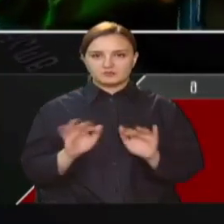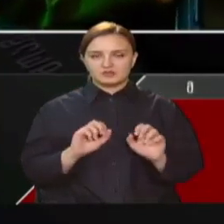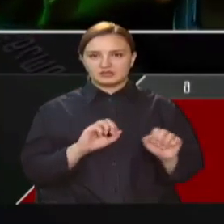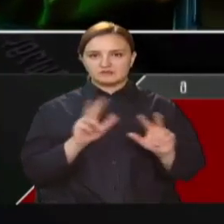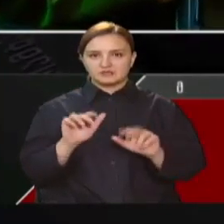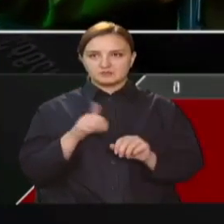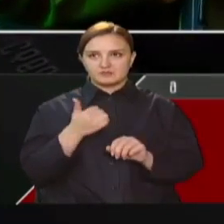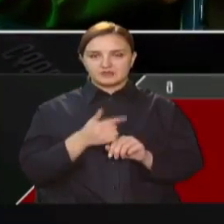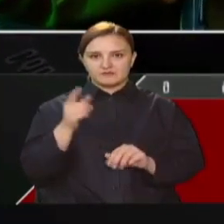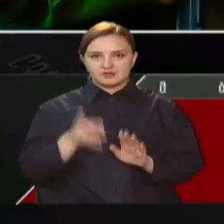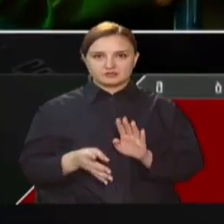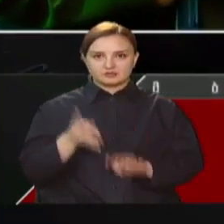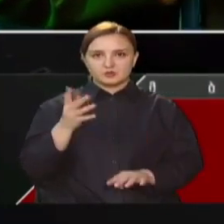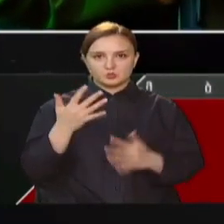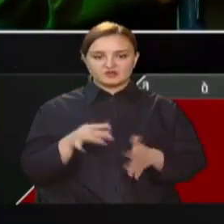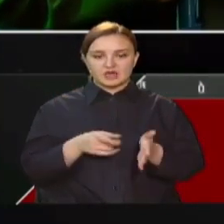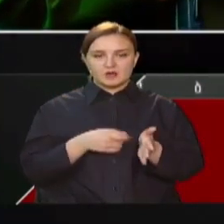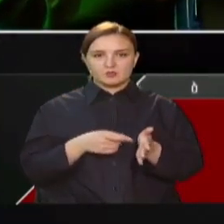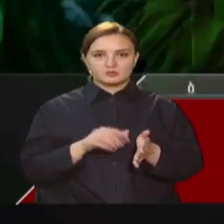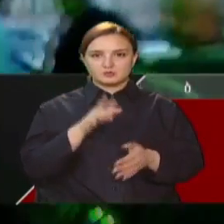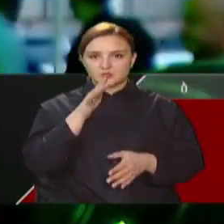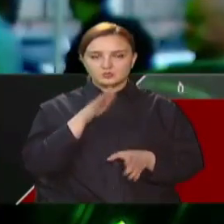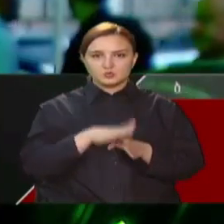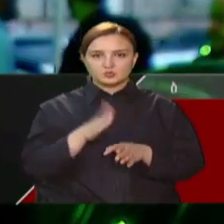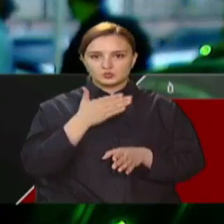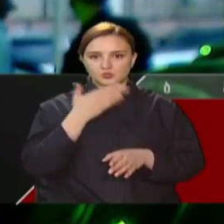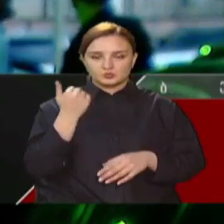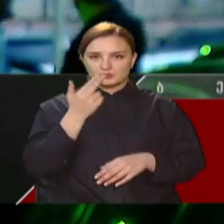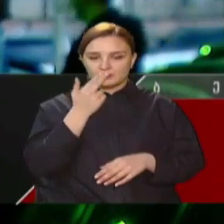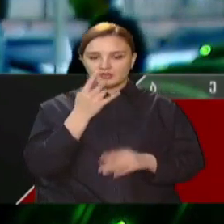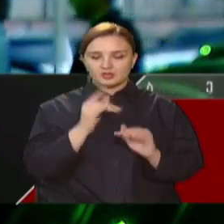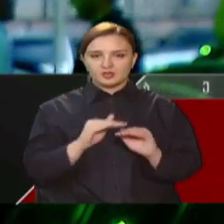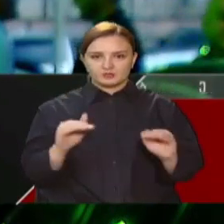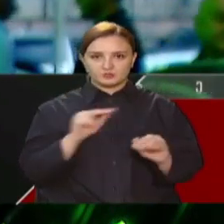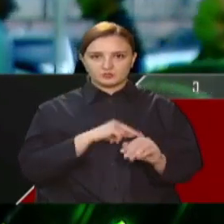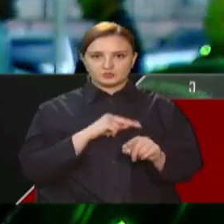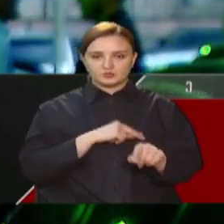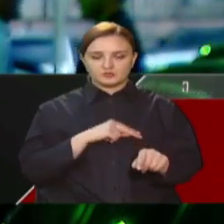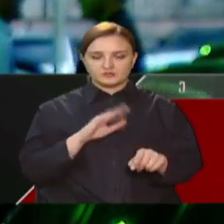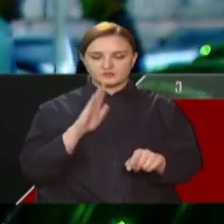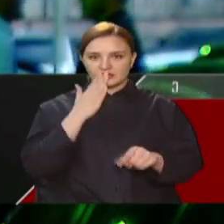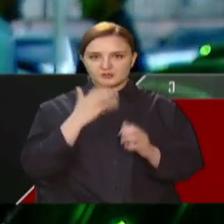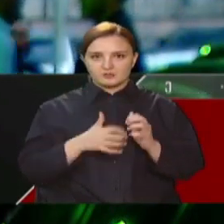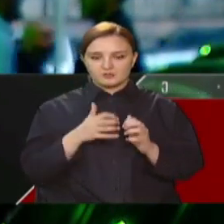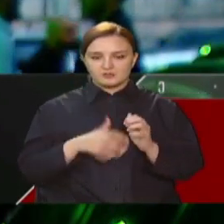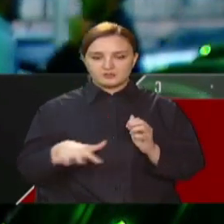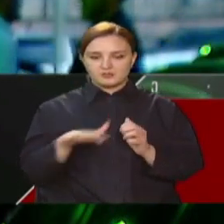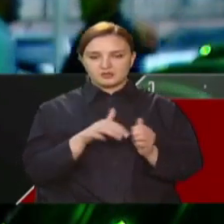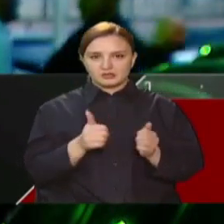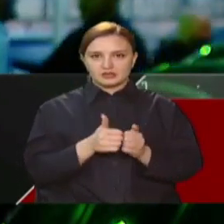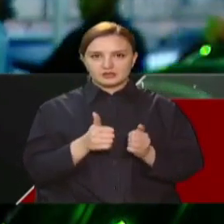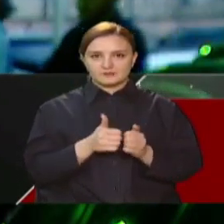მთავარ სამართველოში, სადაც უკვე გამომძიებლები არასრულ კლონებთან მუშაობენ, იმ არასრულ კლონებთან, რომლებიც ვაკის პარკის მიმდებარე